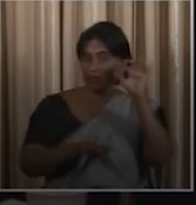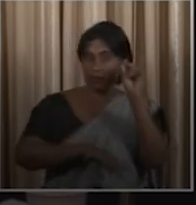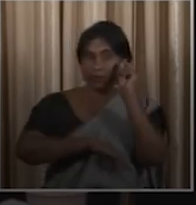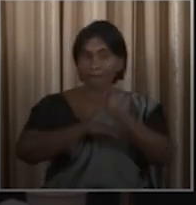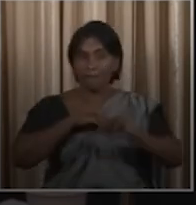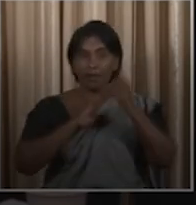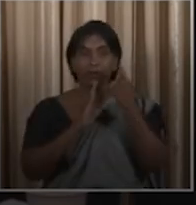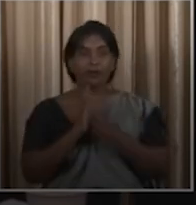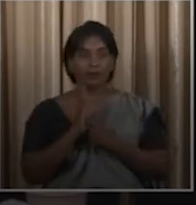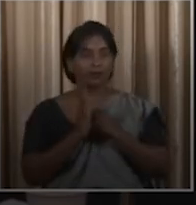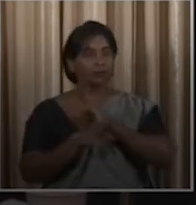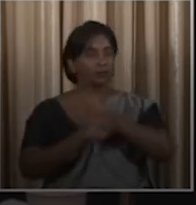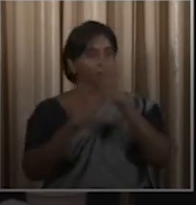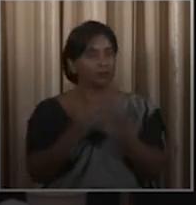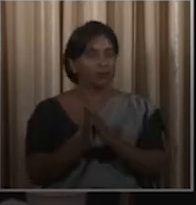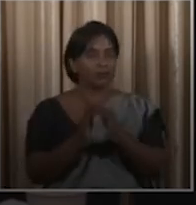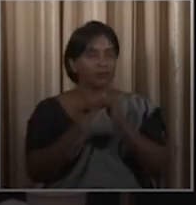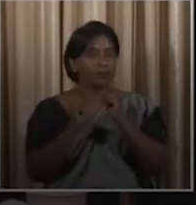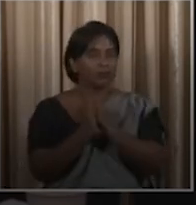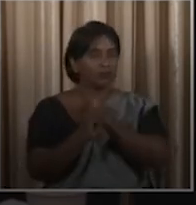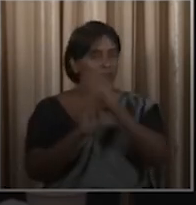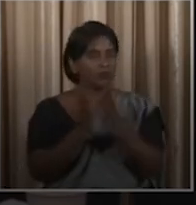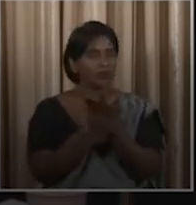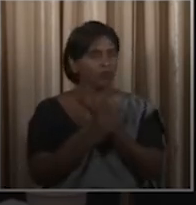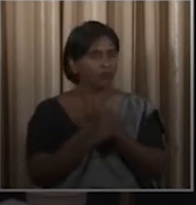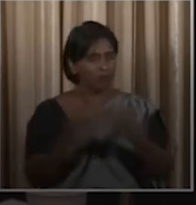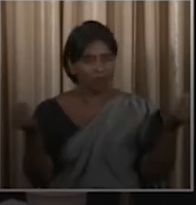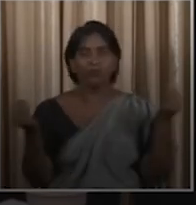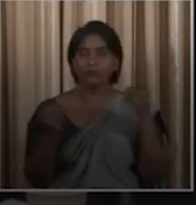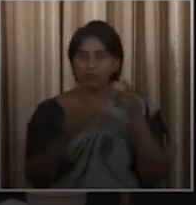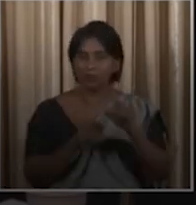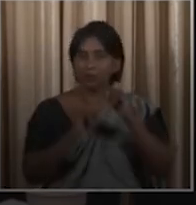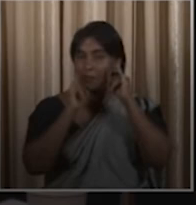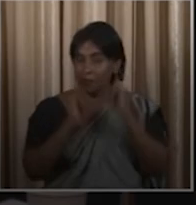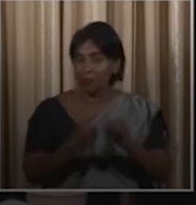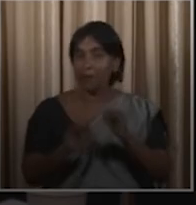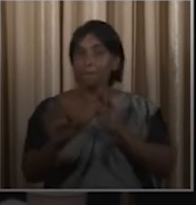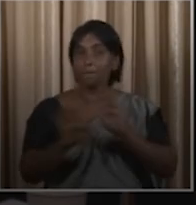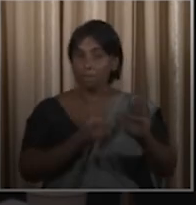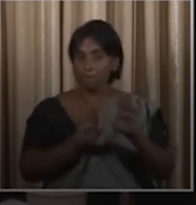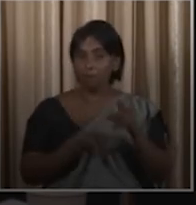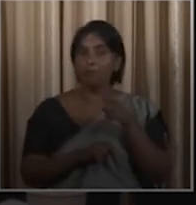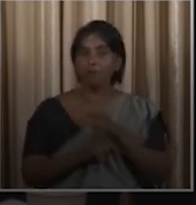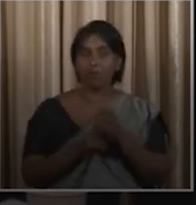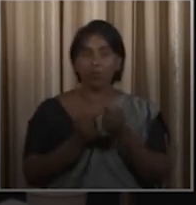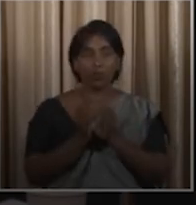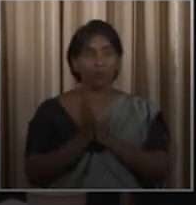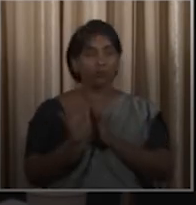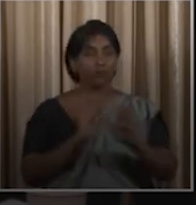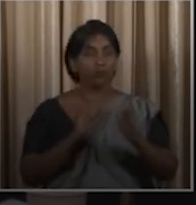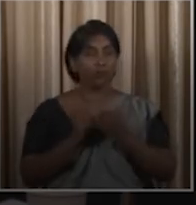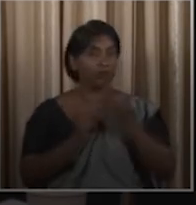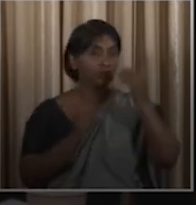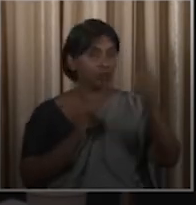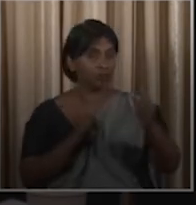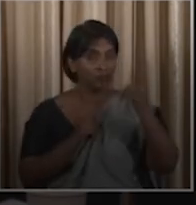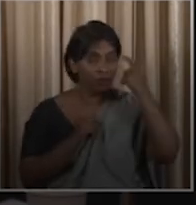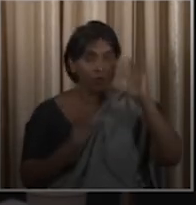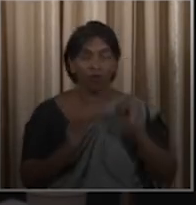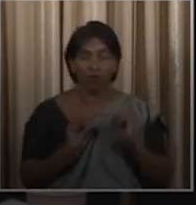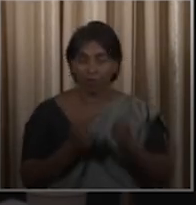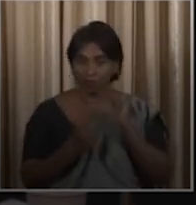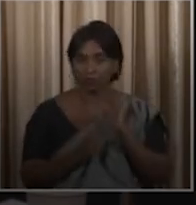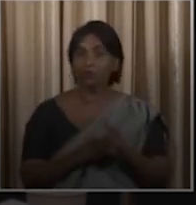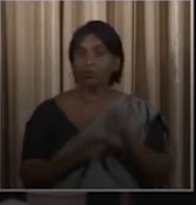සම්පන්න සම්ප්‍රදාය මුළුමනින්ම බිඳවට්ටලා අශිෂ්ට පාලකෙක් හැටියට තමන්ගේ පාලන බලය දීර්ඝ කර ගැනීම සඳහා උත්සාහ කරනවා නම් ජනතාවගේ නැගිටීම්